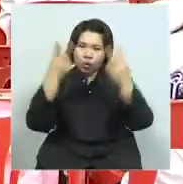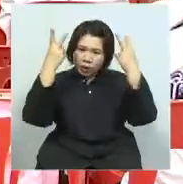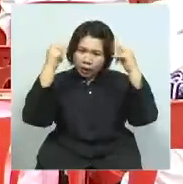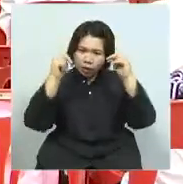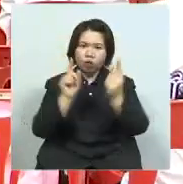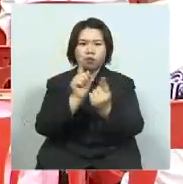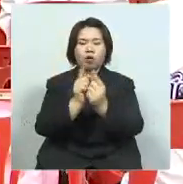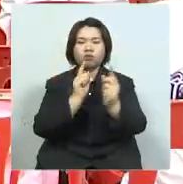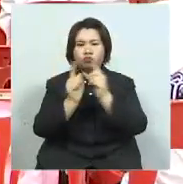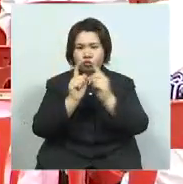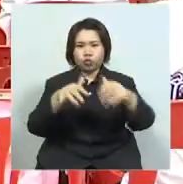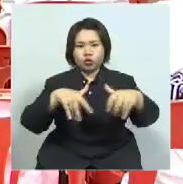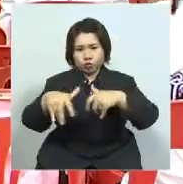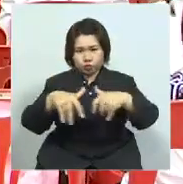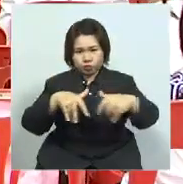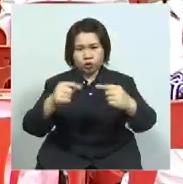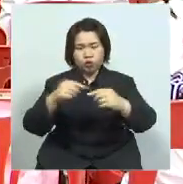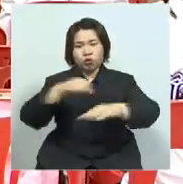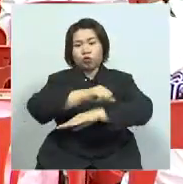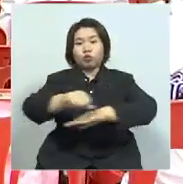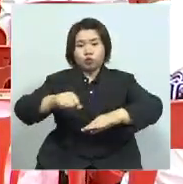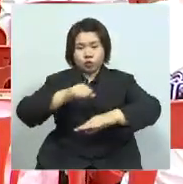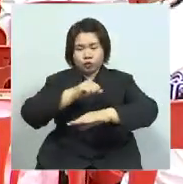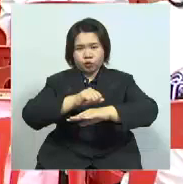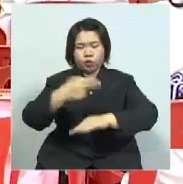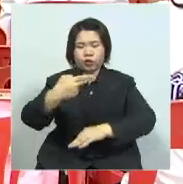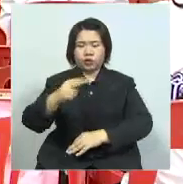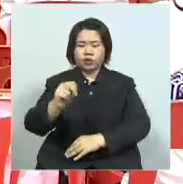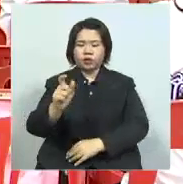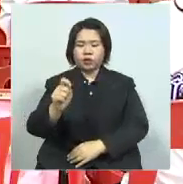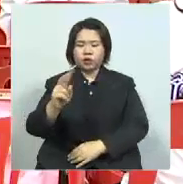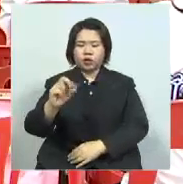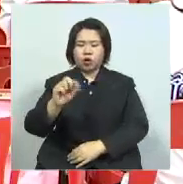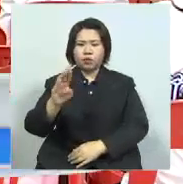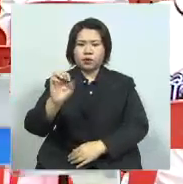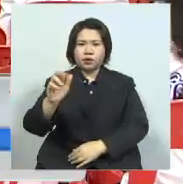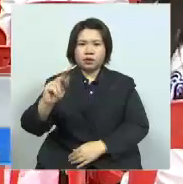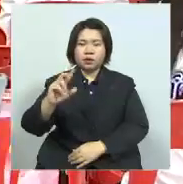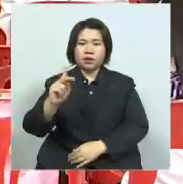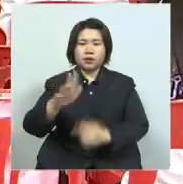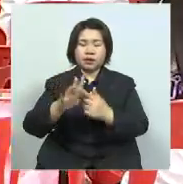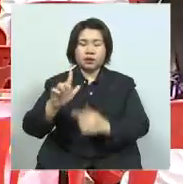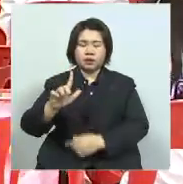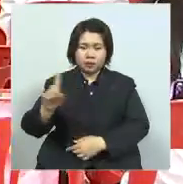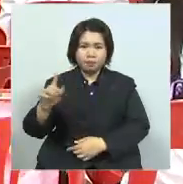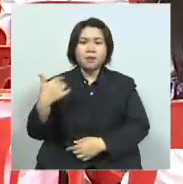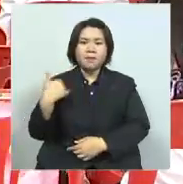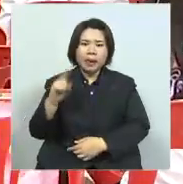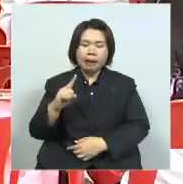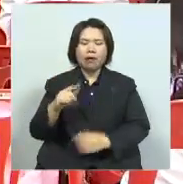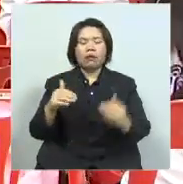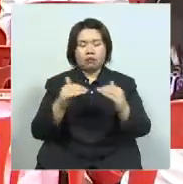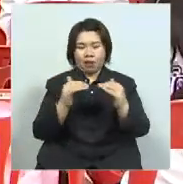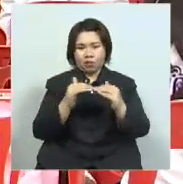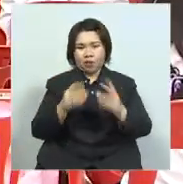เดินทางมาพูดคุยกับประชาชนที่สวนสาธารณะหนองบึงกาฬค่ะซึ่งขณะนี้ก็กำลังพูดคุยถึงเรื่องของการสร้างความเท่าเทียม